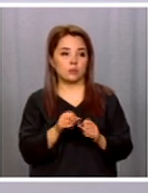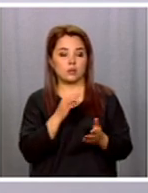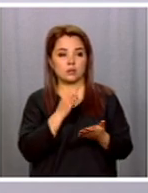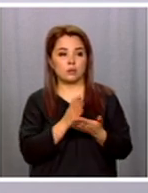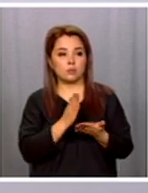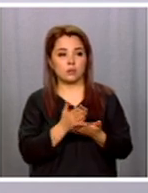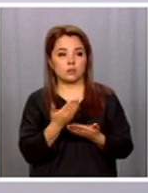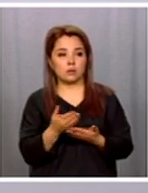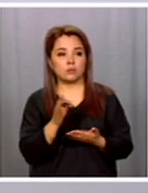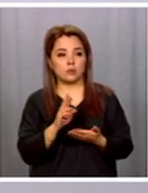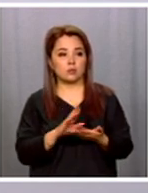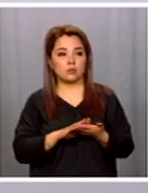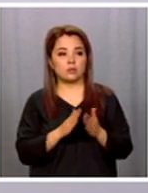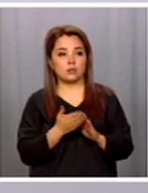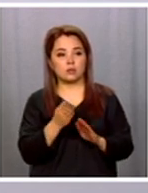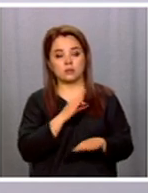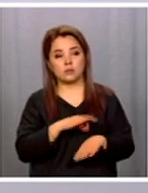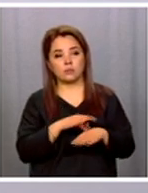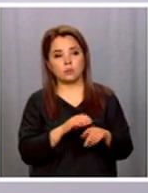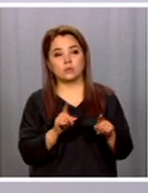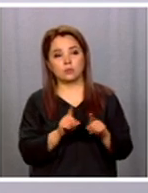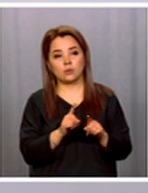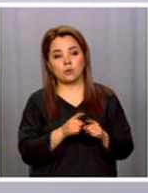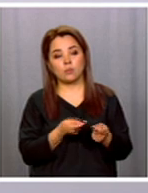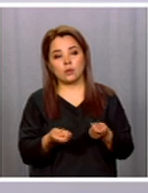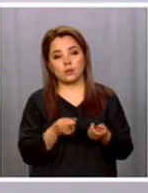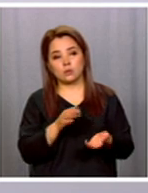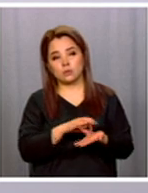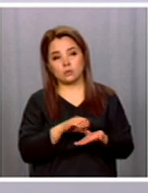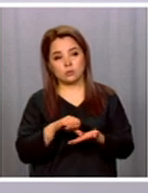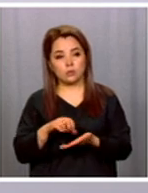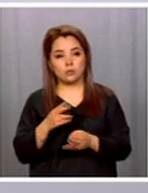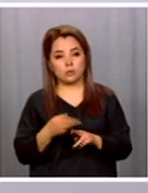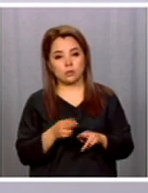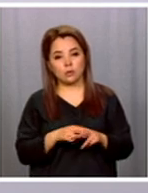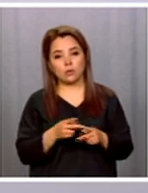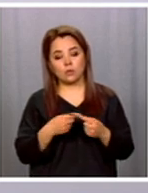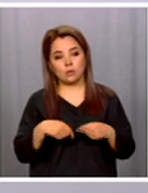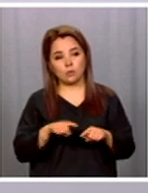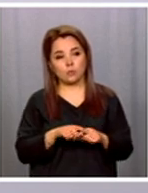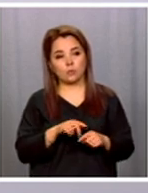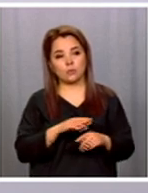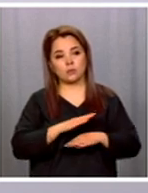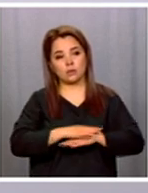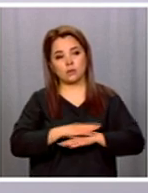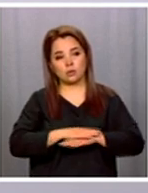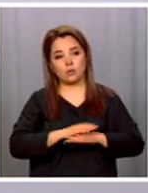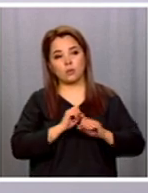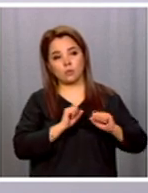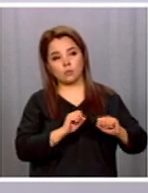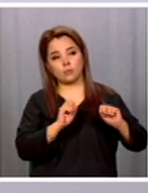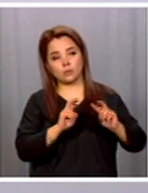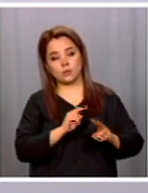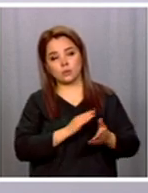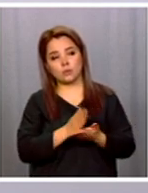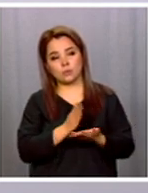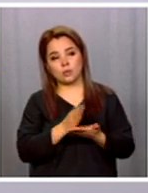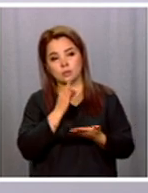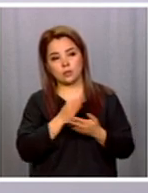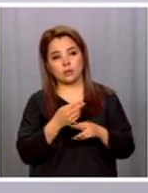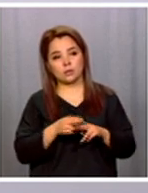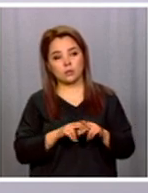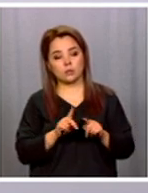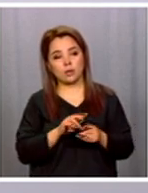Және әлеуметтік қызметтер, бұл жерде басқару, қоғамдық тәртіпті қорғау, қорғаныс сияқты қызметтерді айтуға болады. Енді жалпы осы